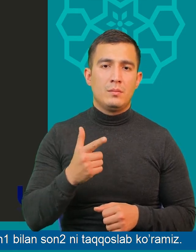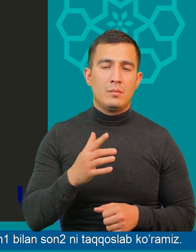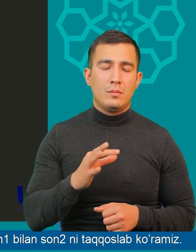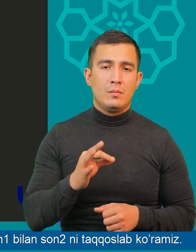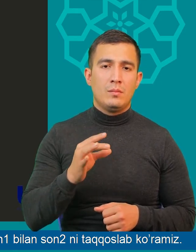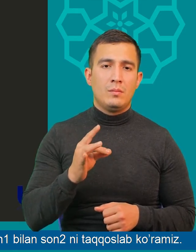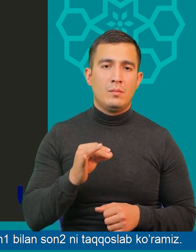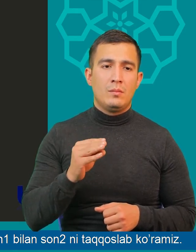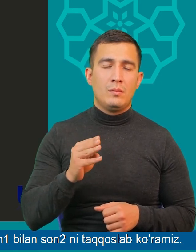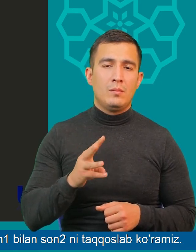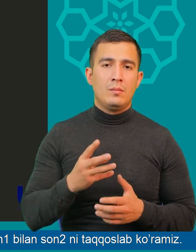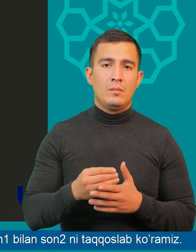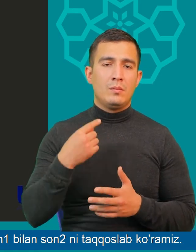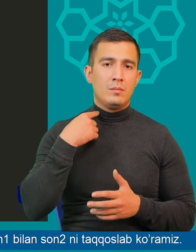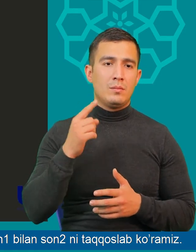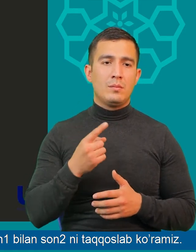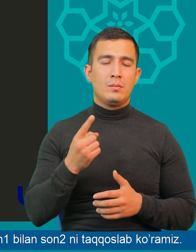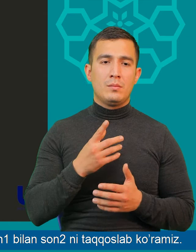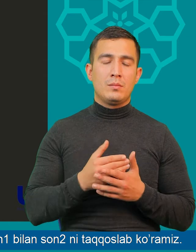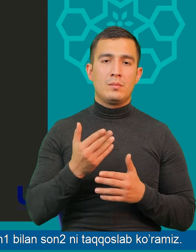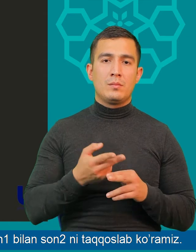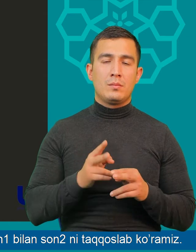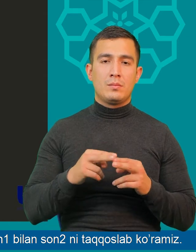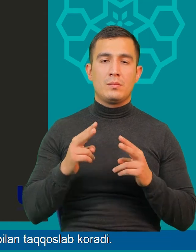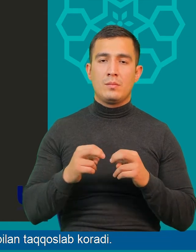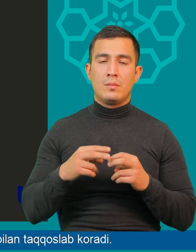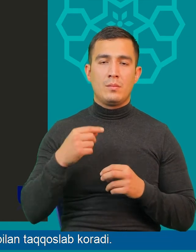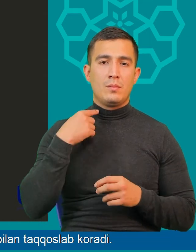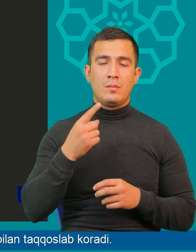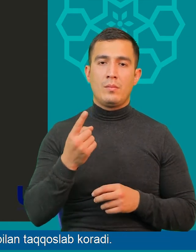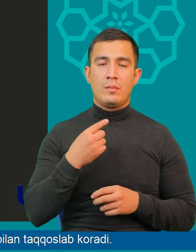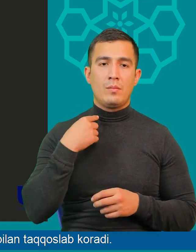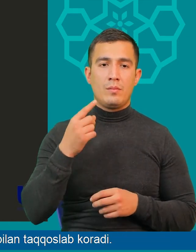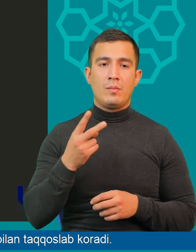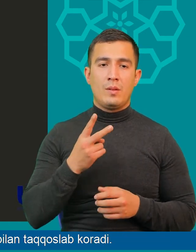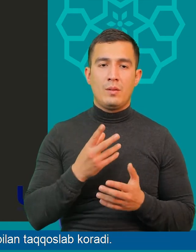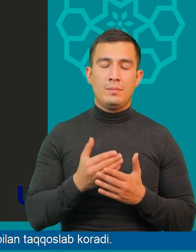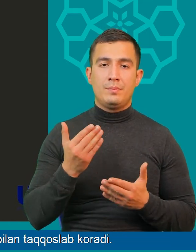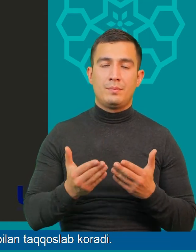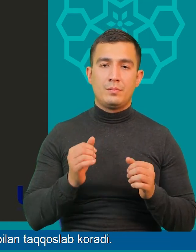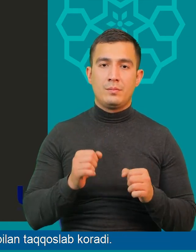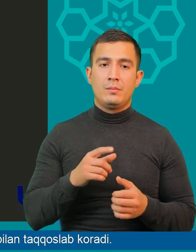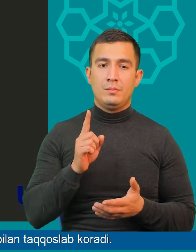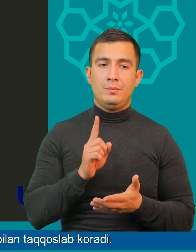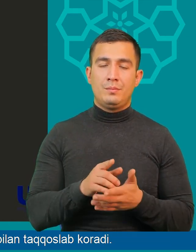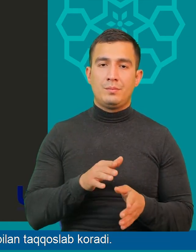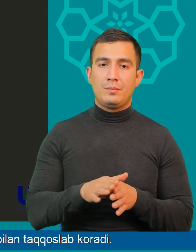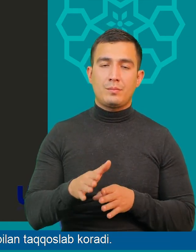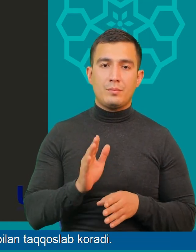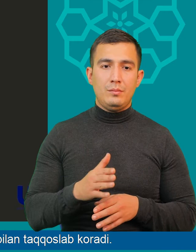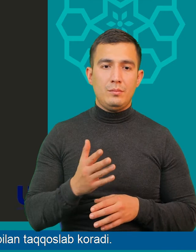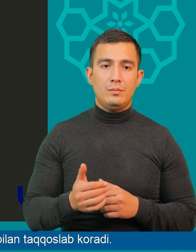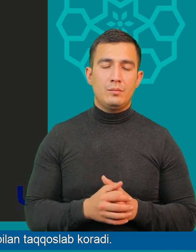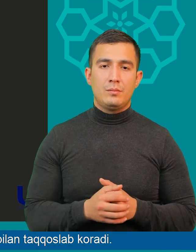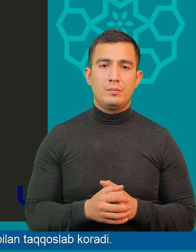birinchi son 1 bilan son 2 ni taqqoslab ko'ramiz. Agar shart bajarilsa, ya'ni bu shart